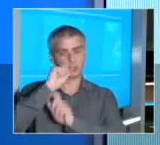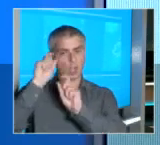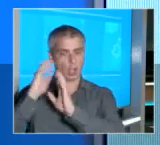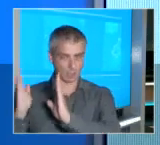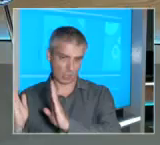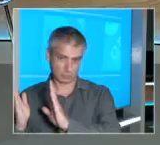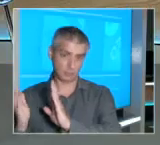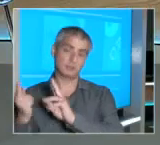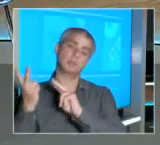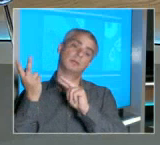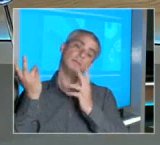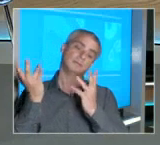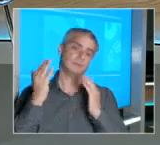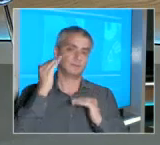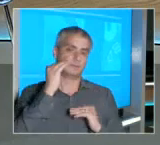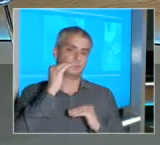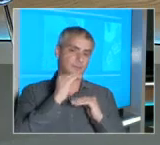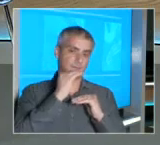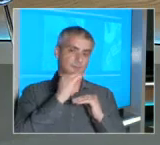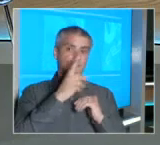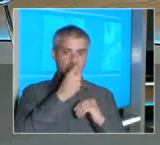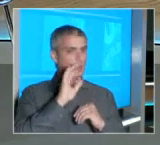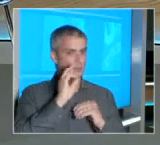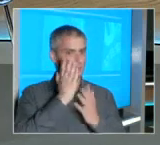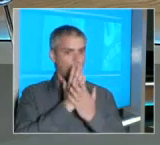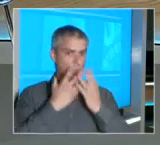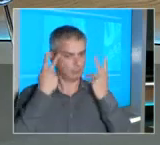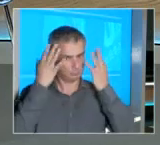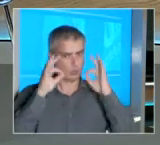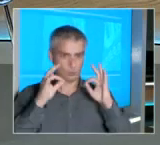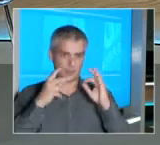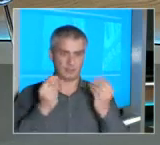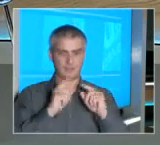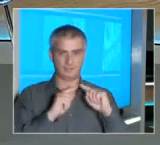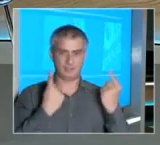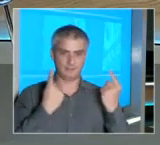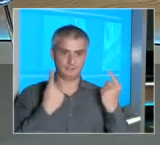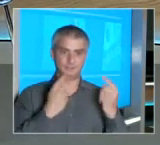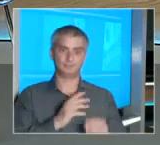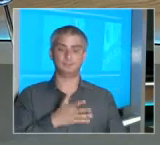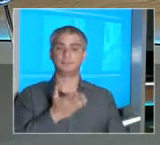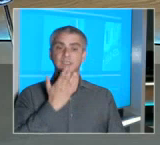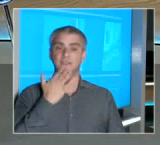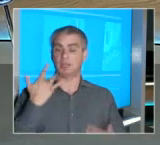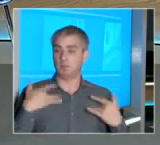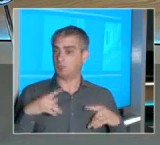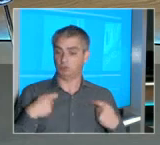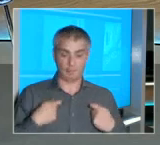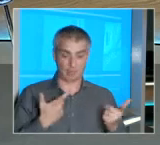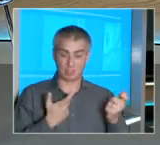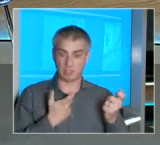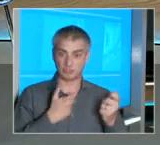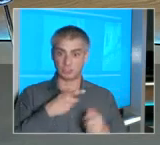הכותרות, ובקטן יותר, אם כי זה עדיין חלק מכובד, על דברים אחרים. ישראל מכחישה מכירת